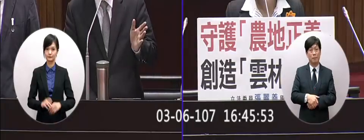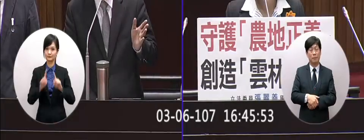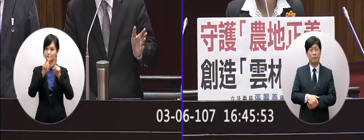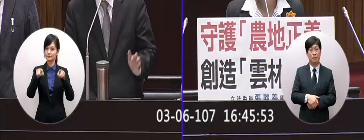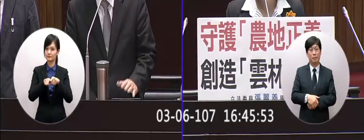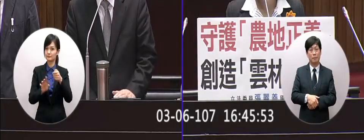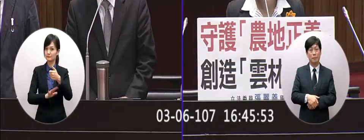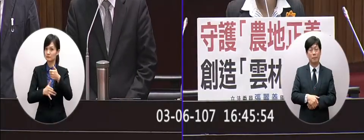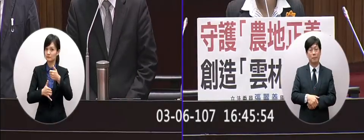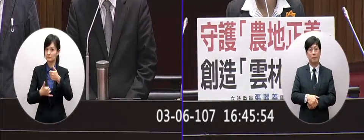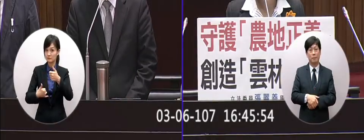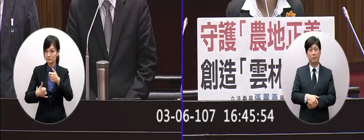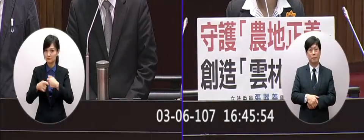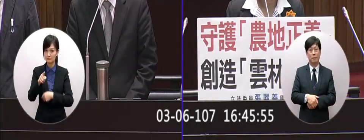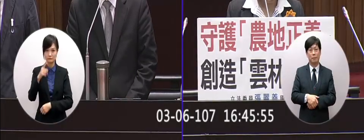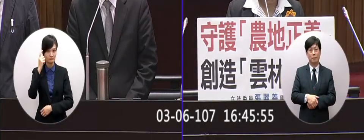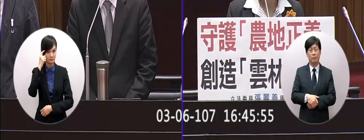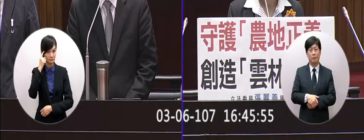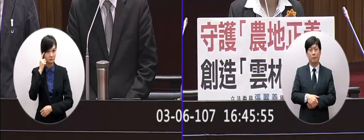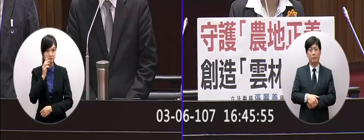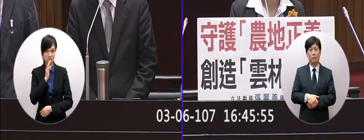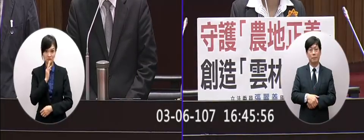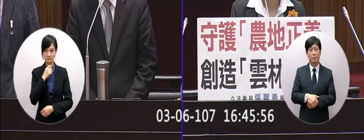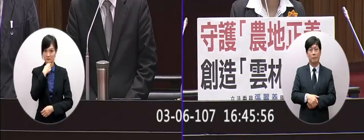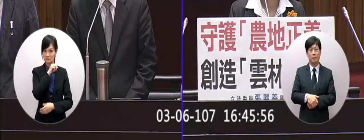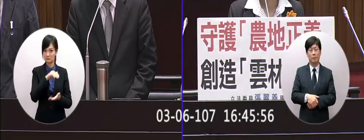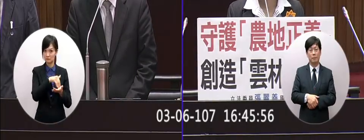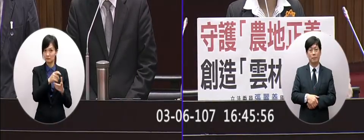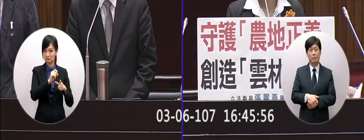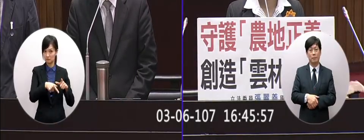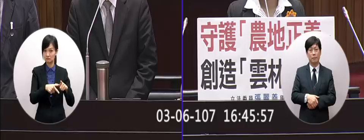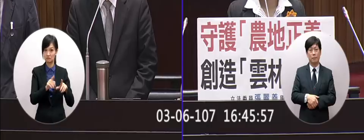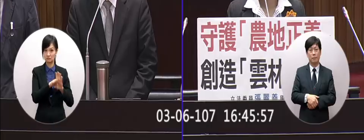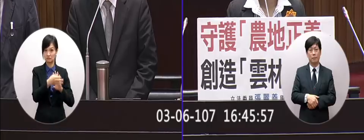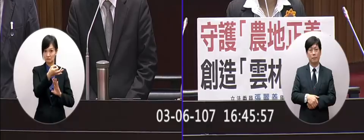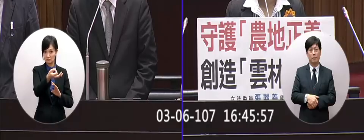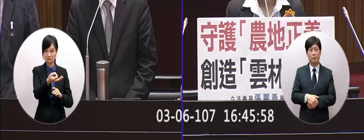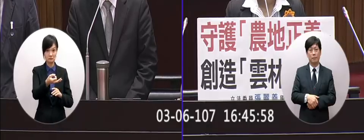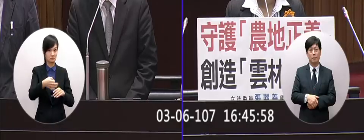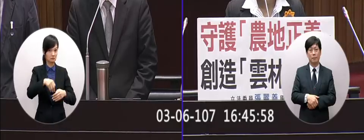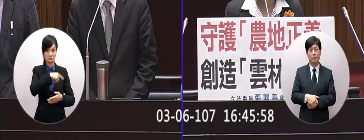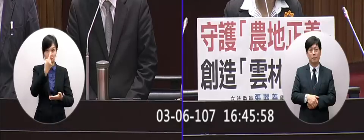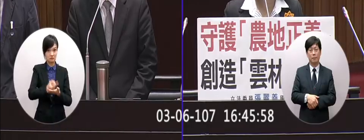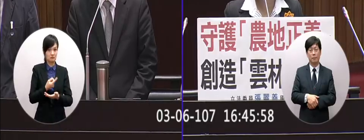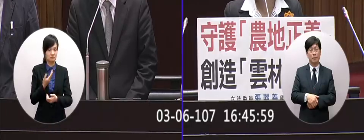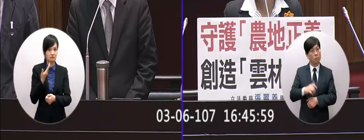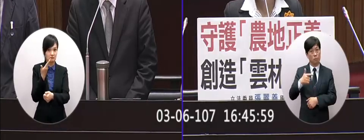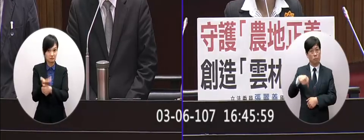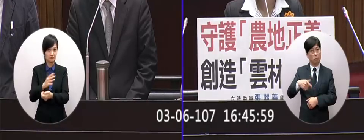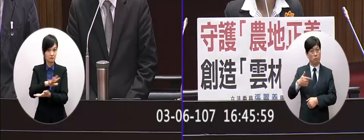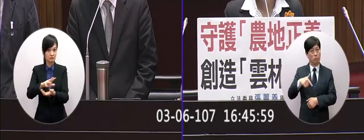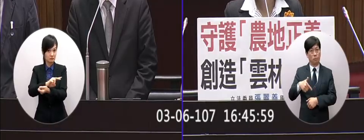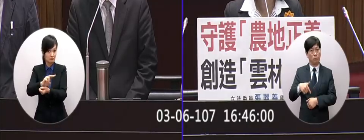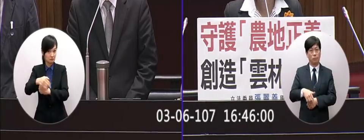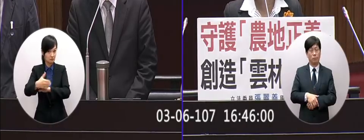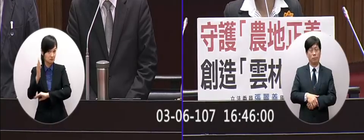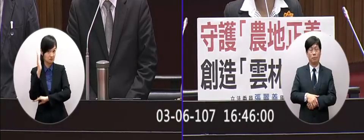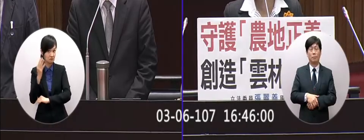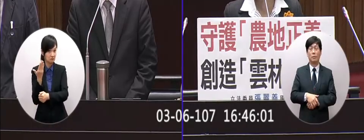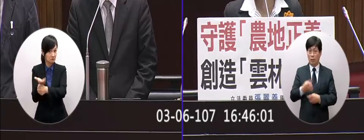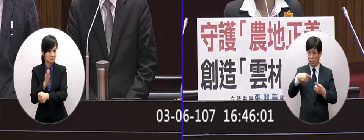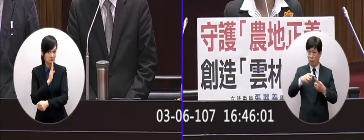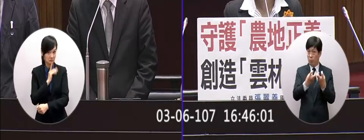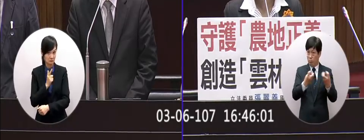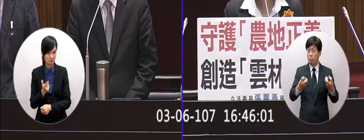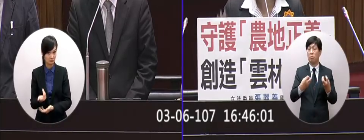张委员，你的意思是不是说台塑的上缴的税金都应该归云林县政府？ 我不是说这样，至少合